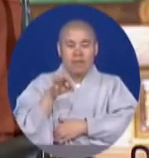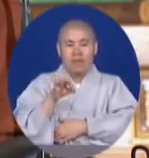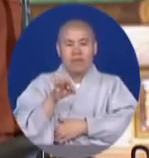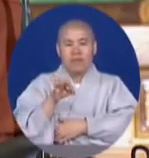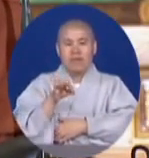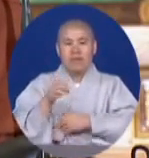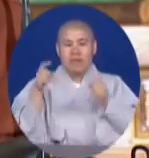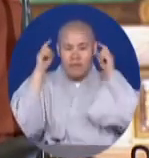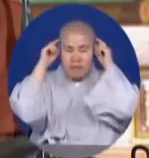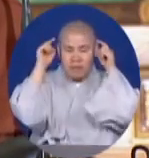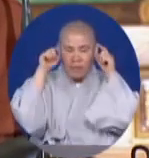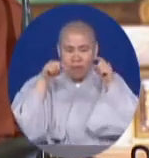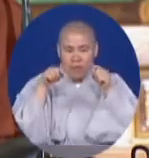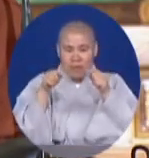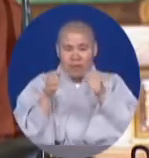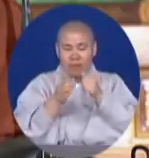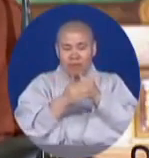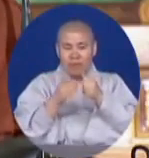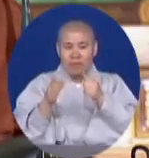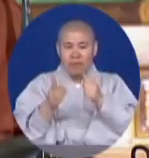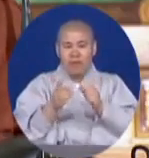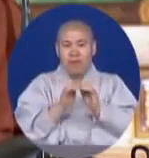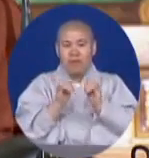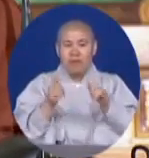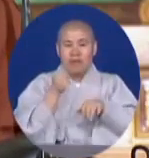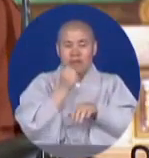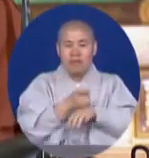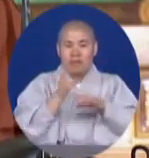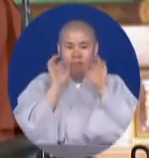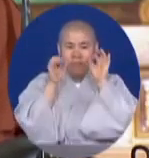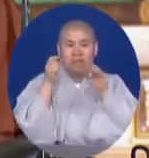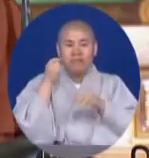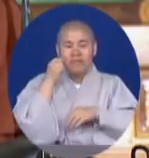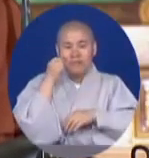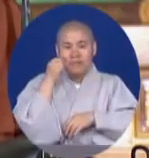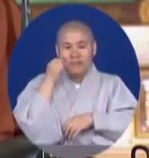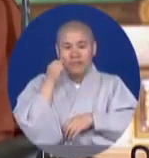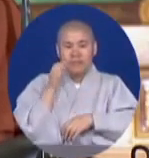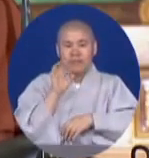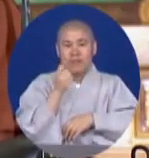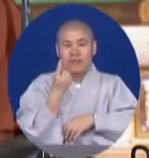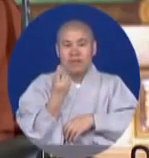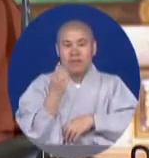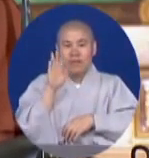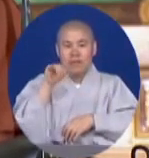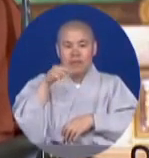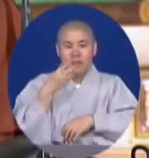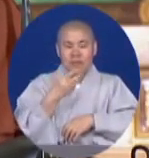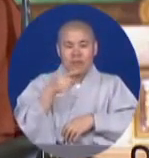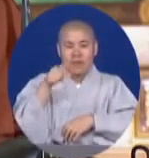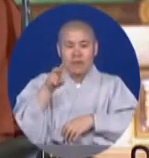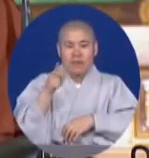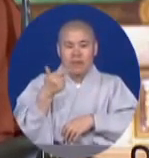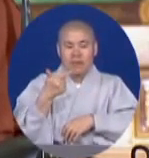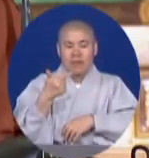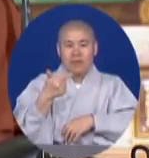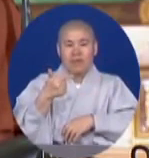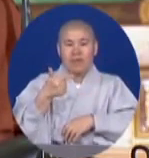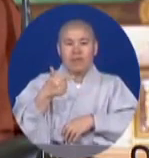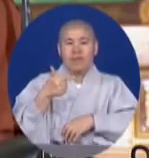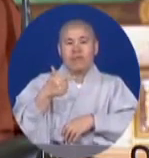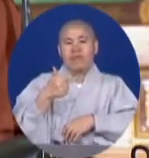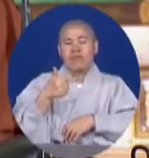미불견성, 미해가지고는 성을 못 본다. 이거 도저히 모르겠고. 또 오불견공이라 깨달은 사람은 허공을 못